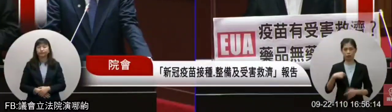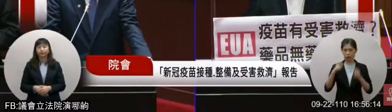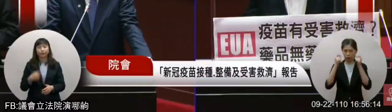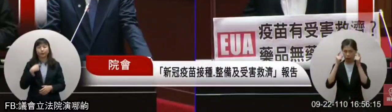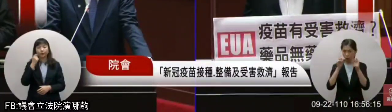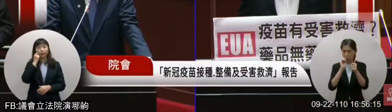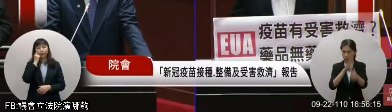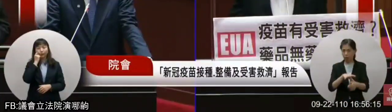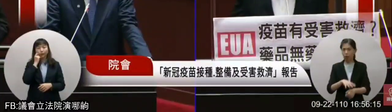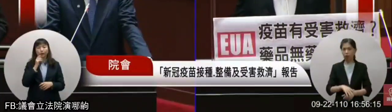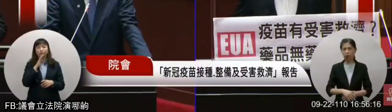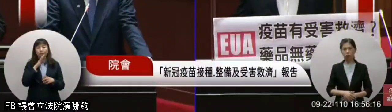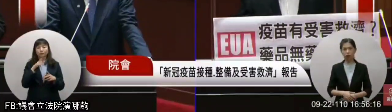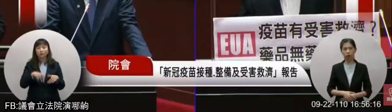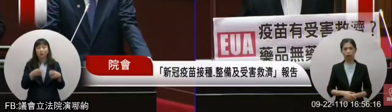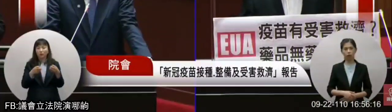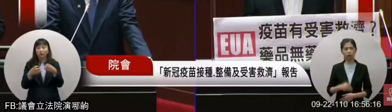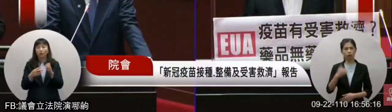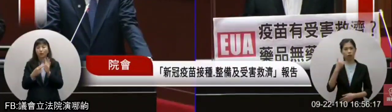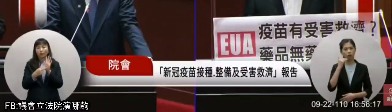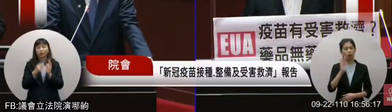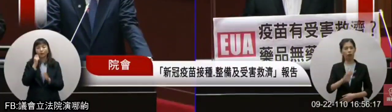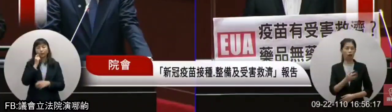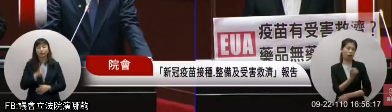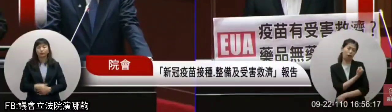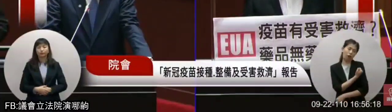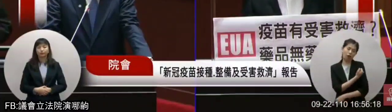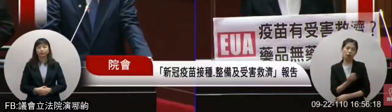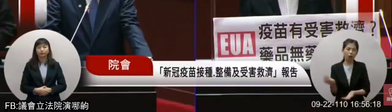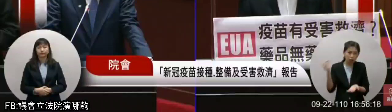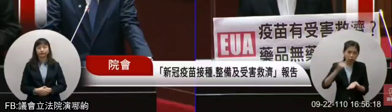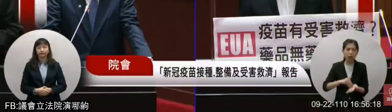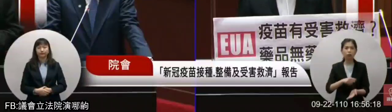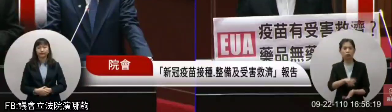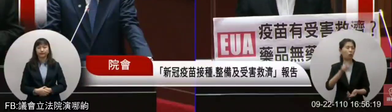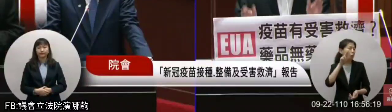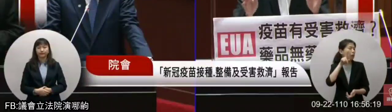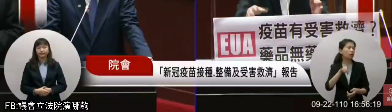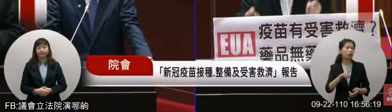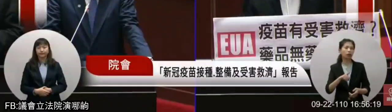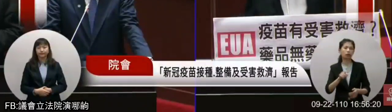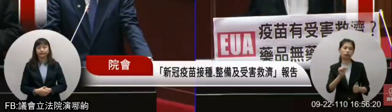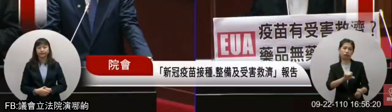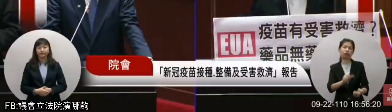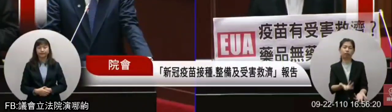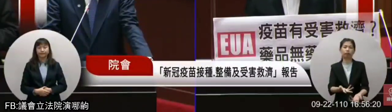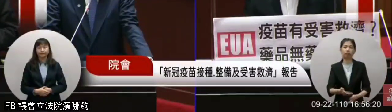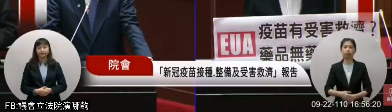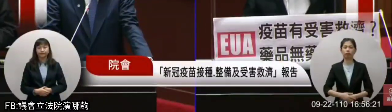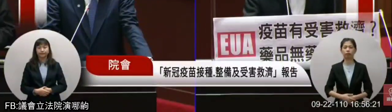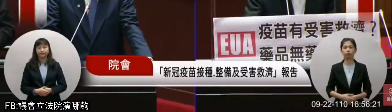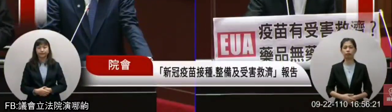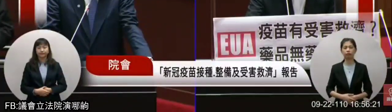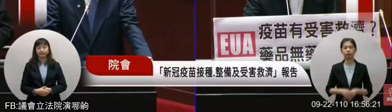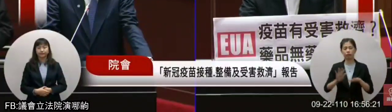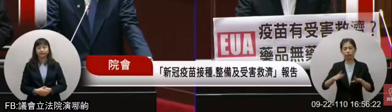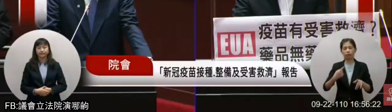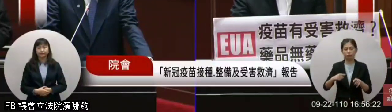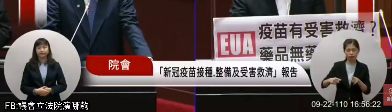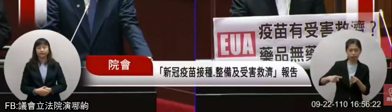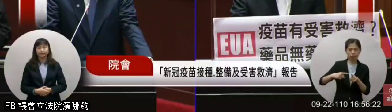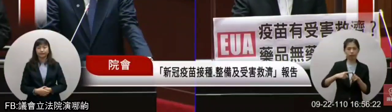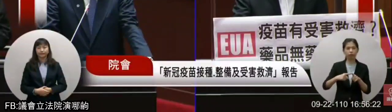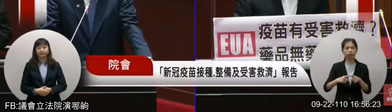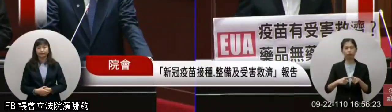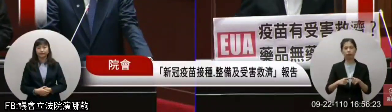办法，不要到时候被亲自来谈这个事情， 那么辛苦还被就责，真的很奇怪。好，那今天回到这个主题，就是今天来听看